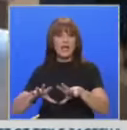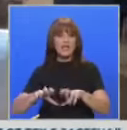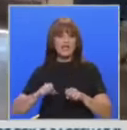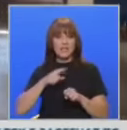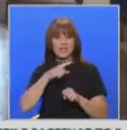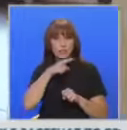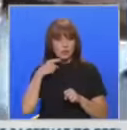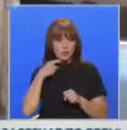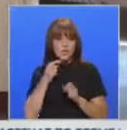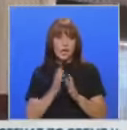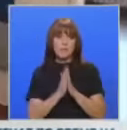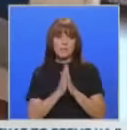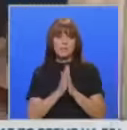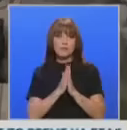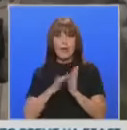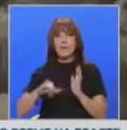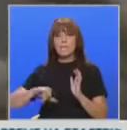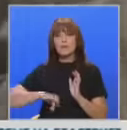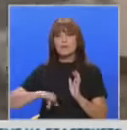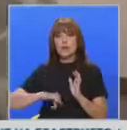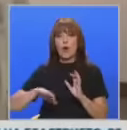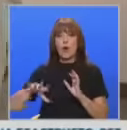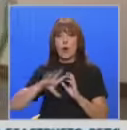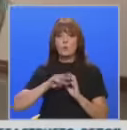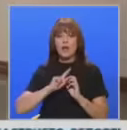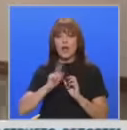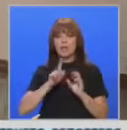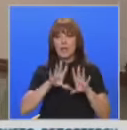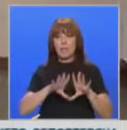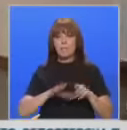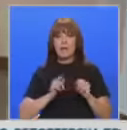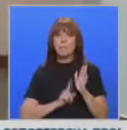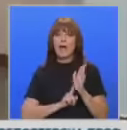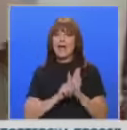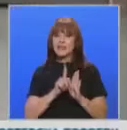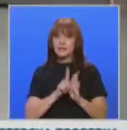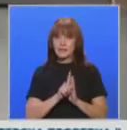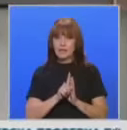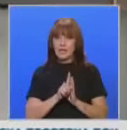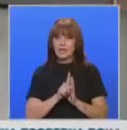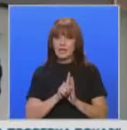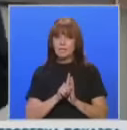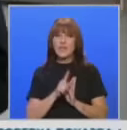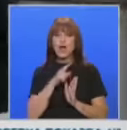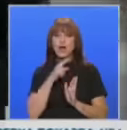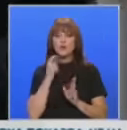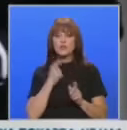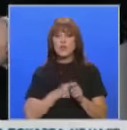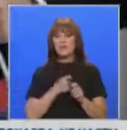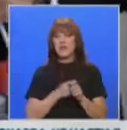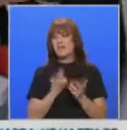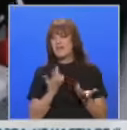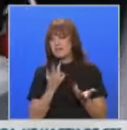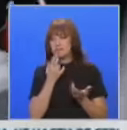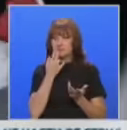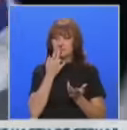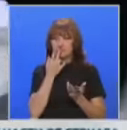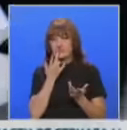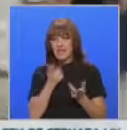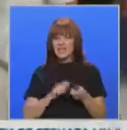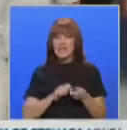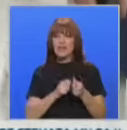и призова международната общност да не признава резултатите. Според Вашингтон, Русия провежда фиктивен вот в крещящо нарушение